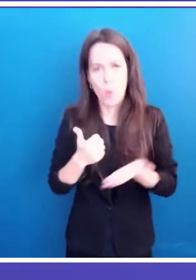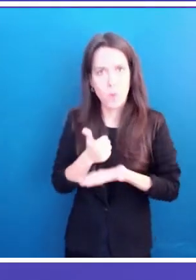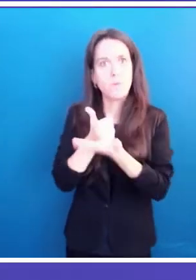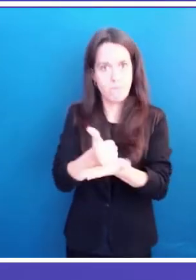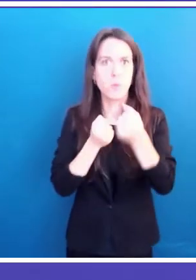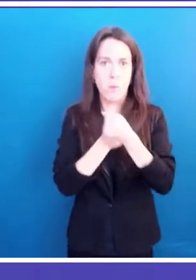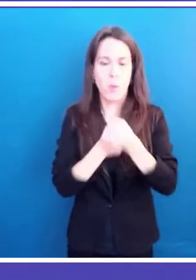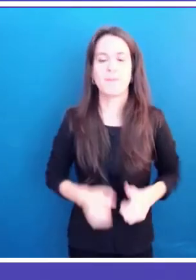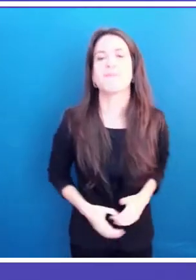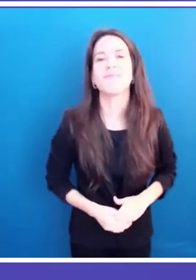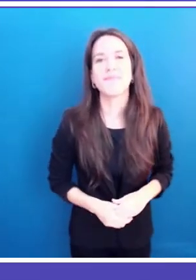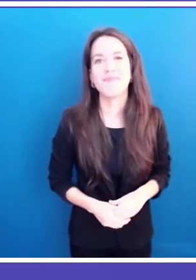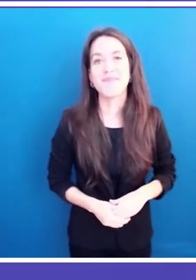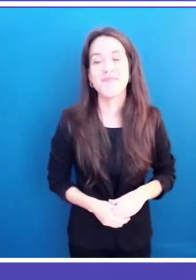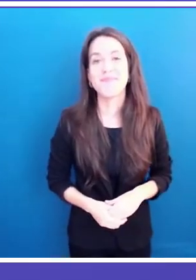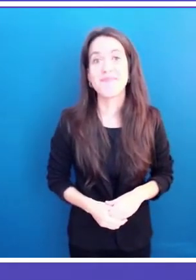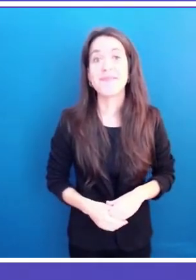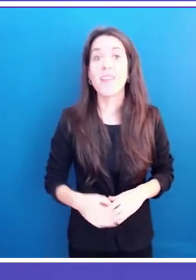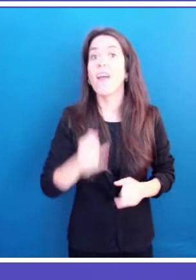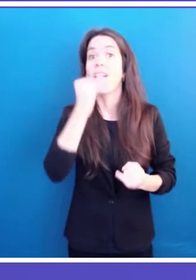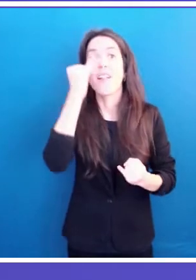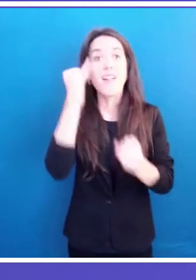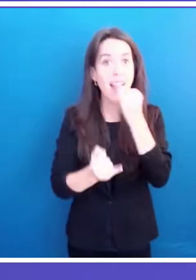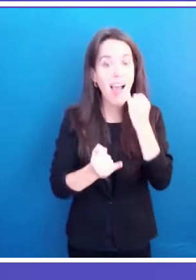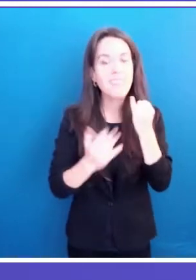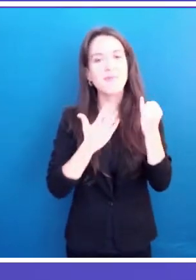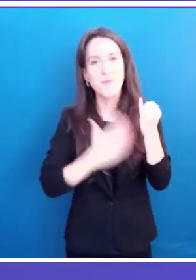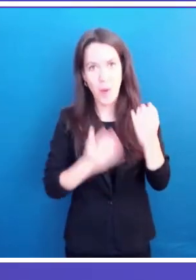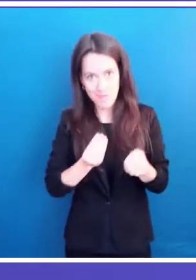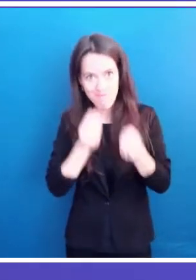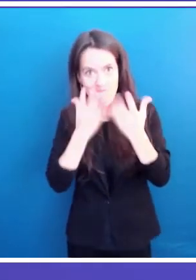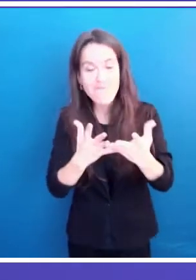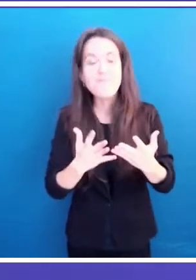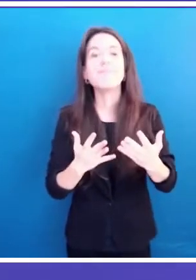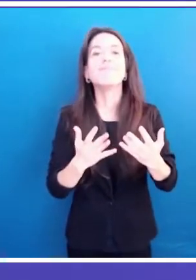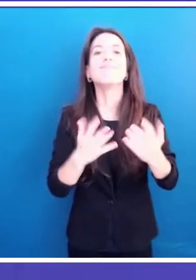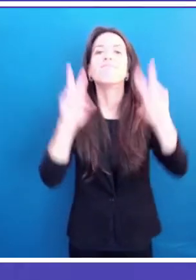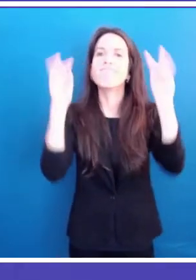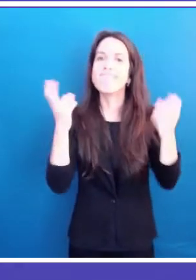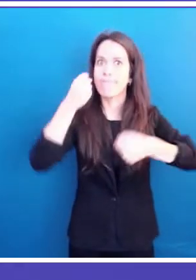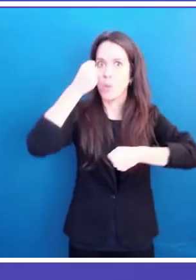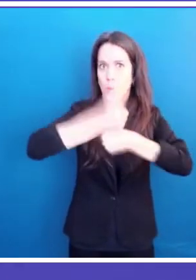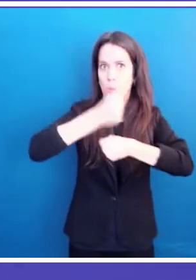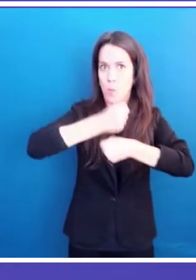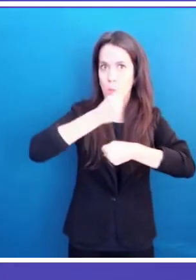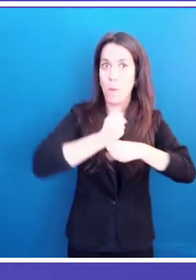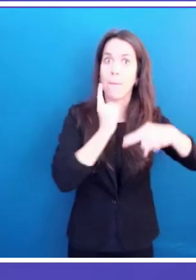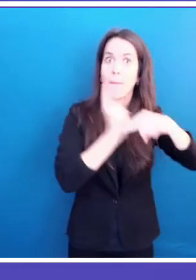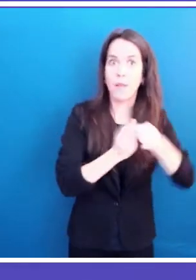من العنف المنزلي ومن الصعوبات الاقتصادية. أخيرا وليس آخرا، أطلعكم على